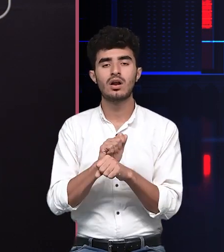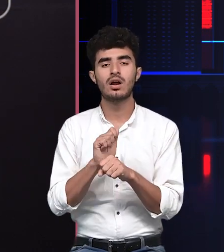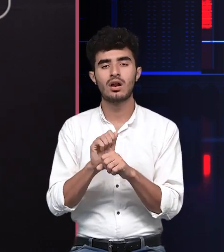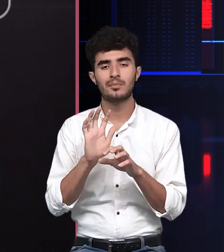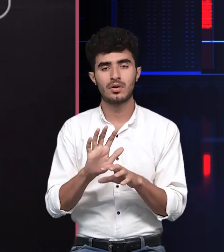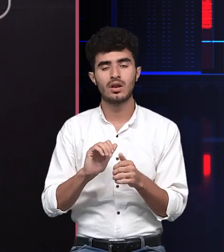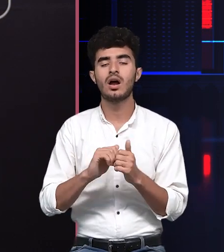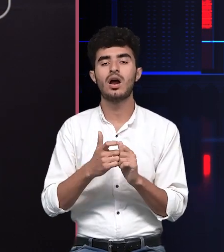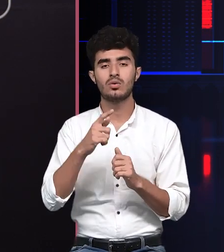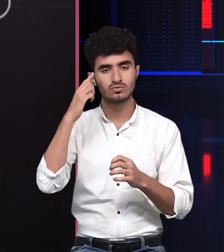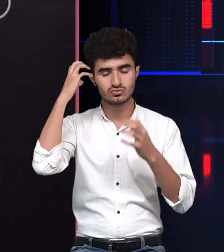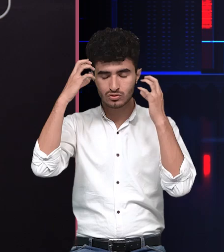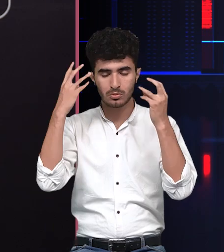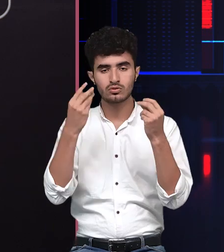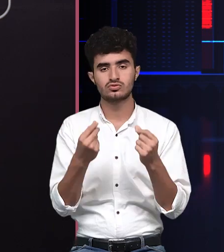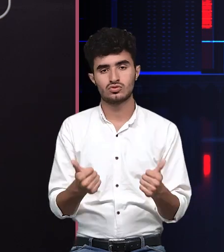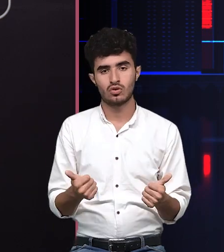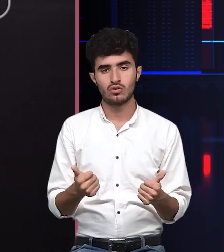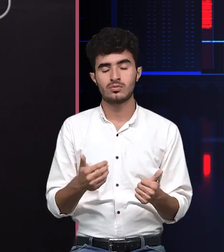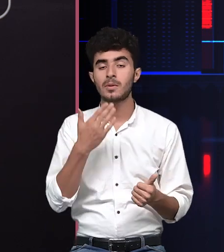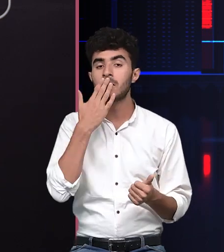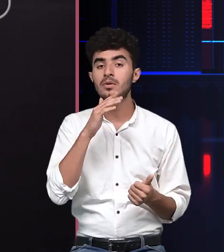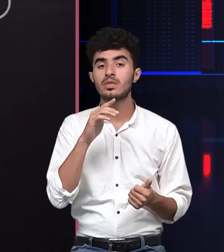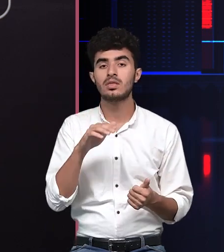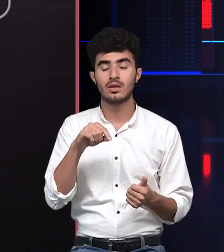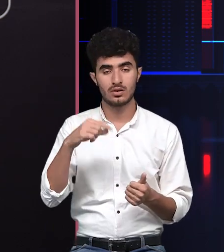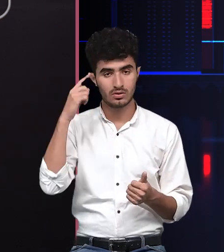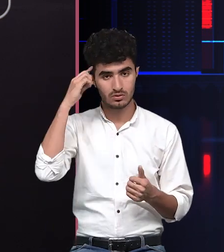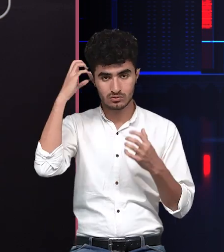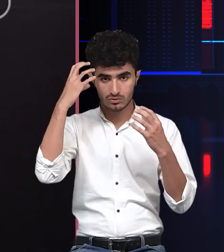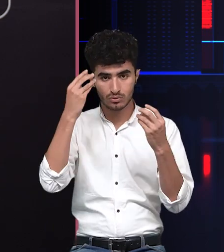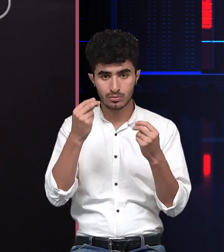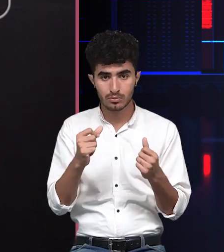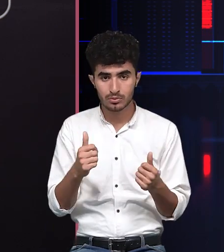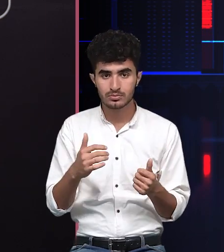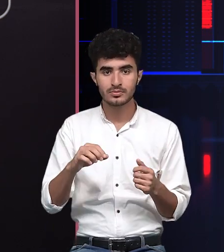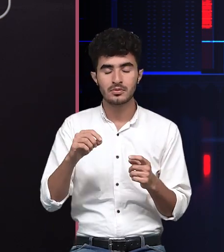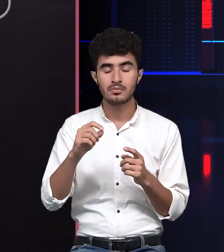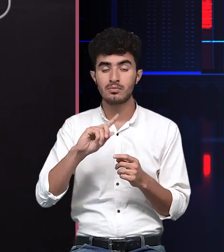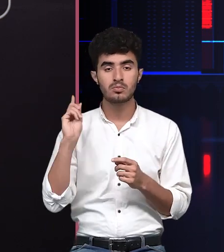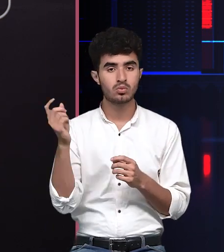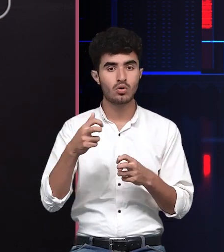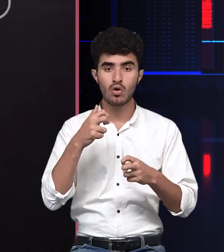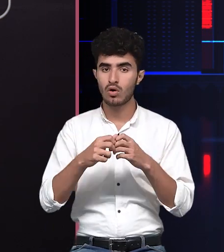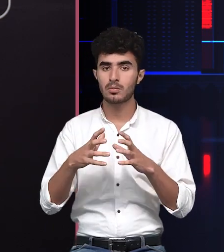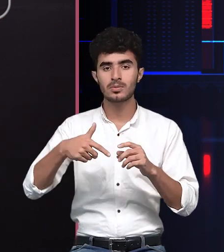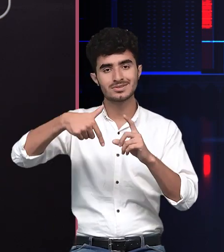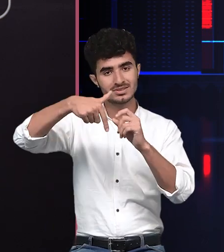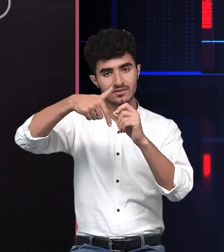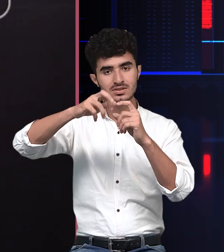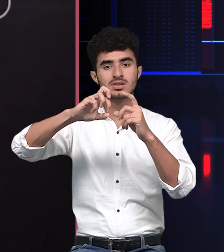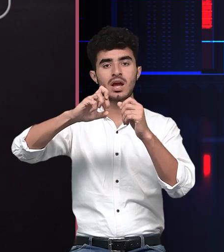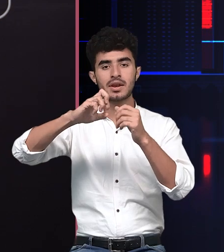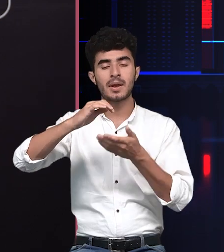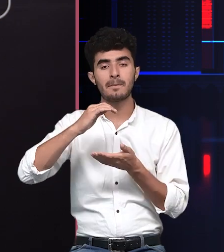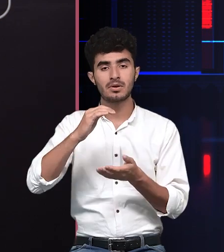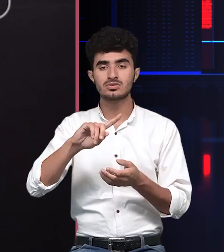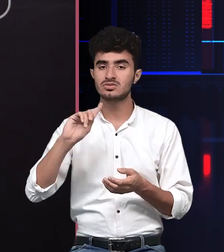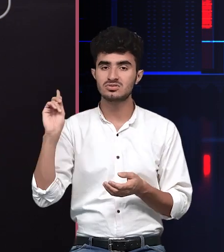اس ٹراما کو ریزالو کر کے ان کو آگے کی طرف چلایا جا سکتا ہے۔ چونکہ یہ ایشو ایسا ہے جس میں کم از